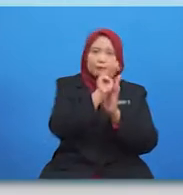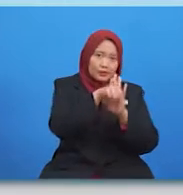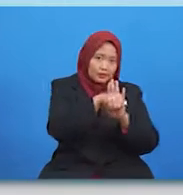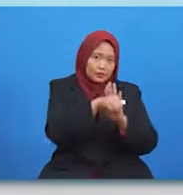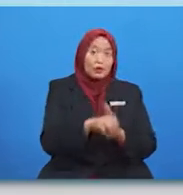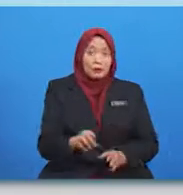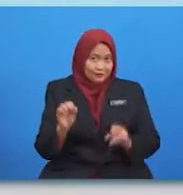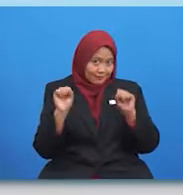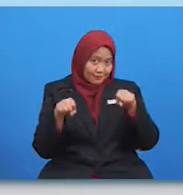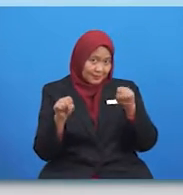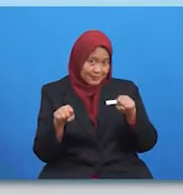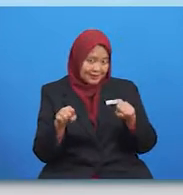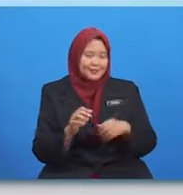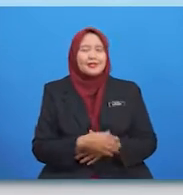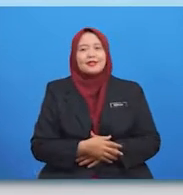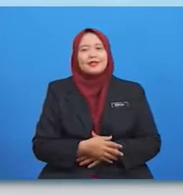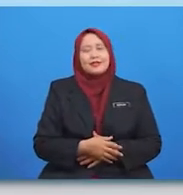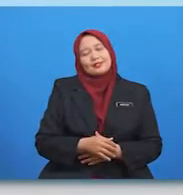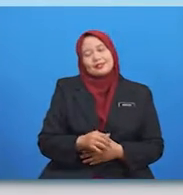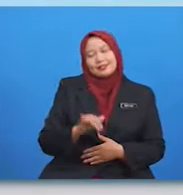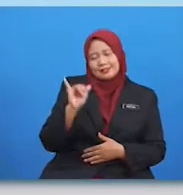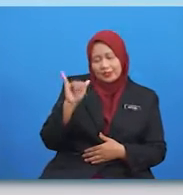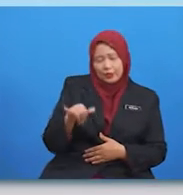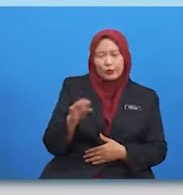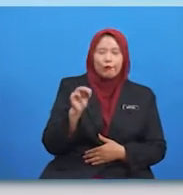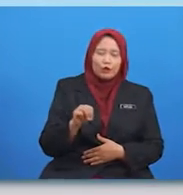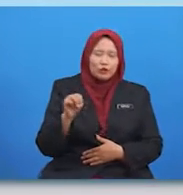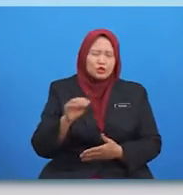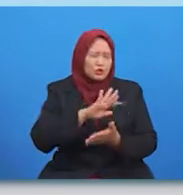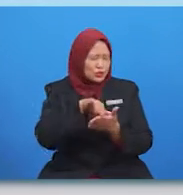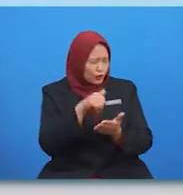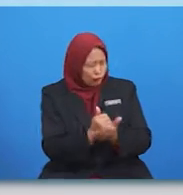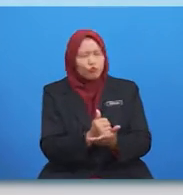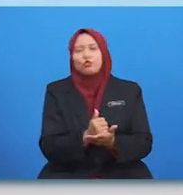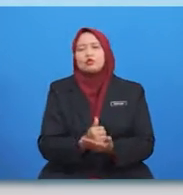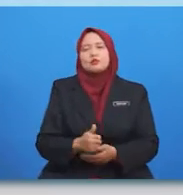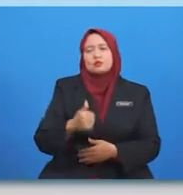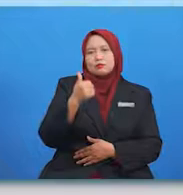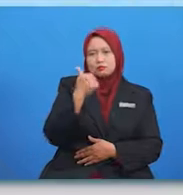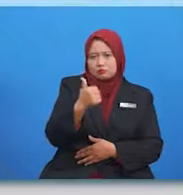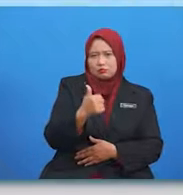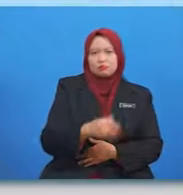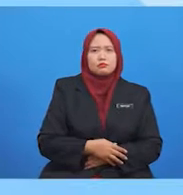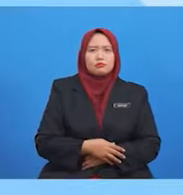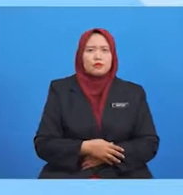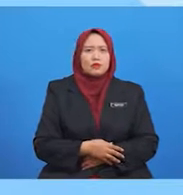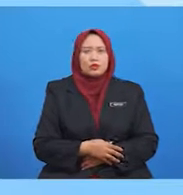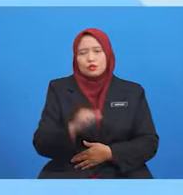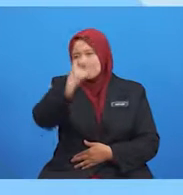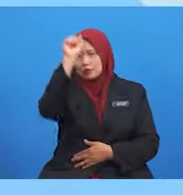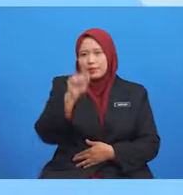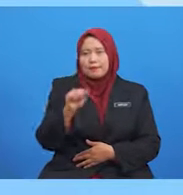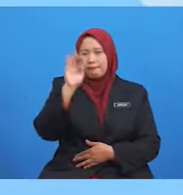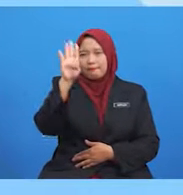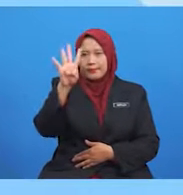Boleh kan? Ya, cikgu tahu murid-murid semua boleh. Soalan keempat.